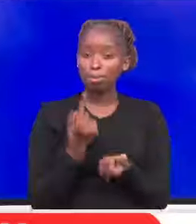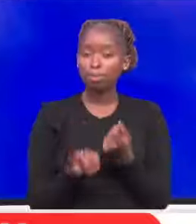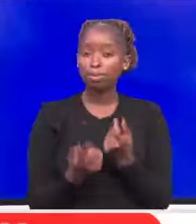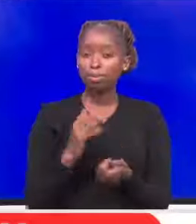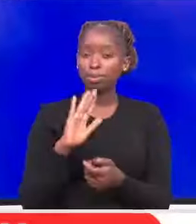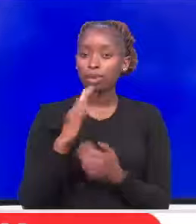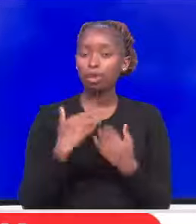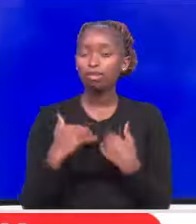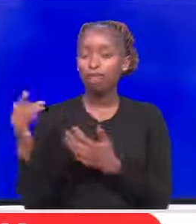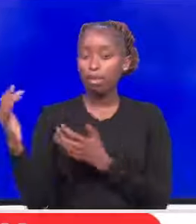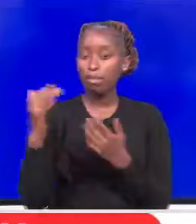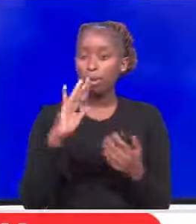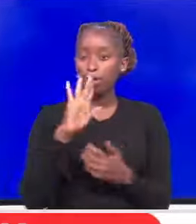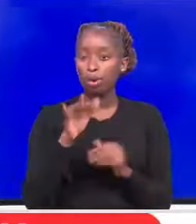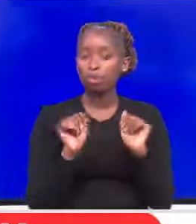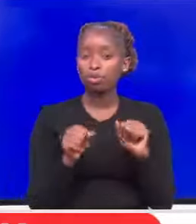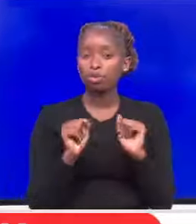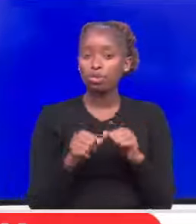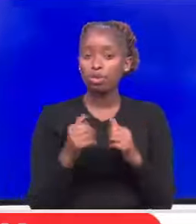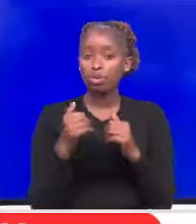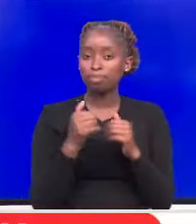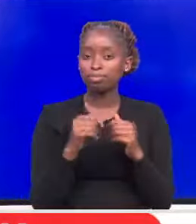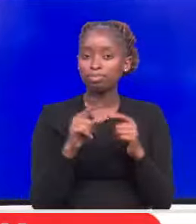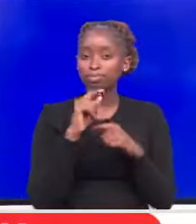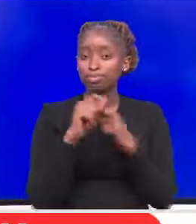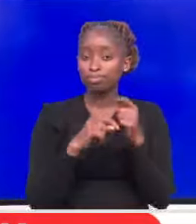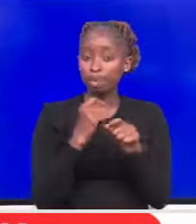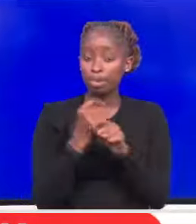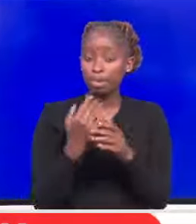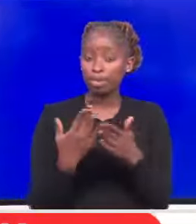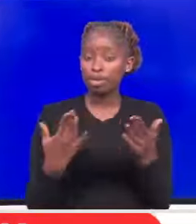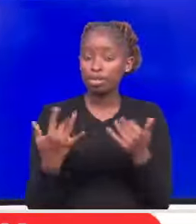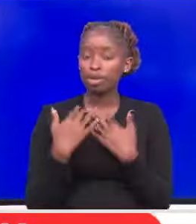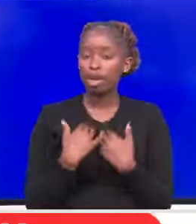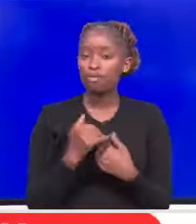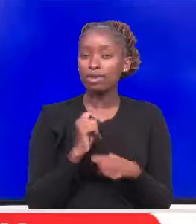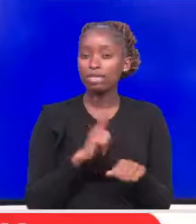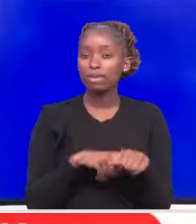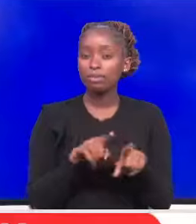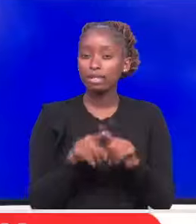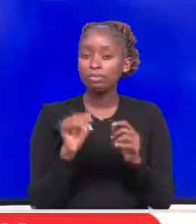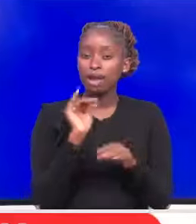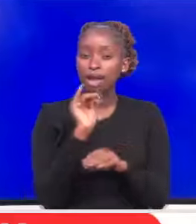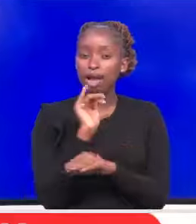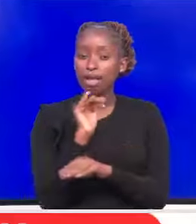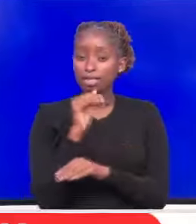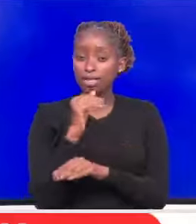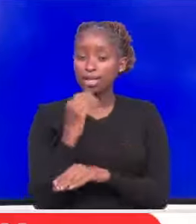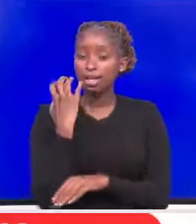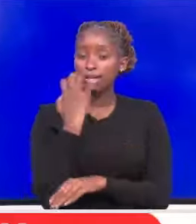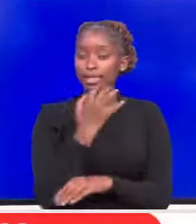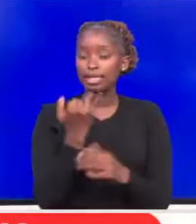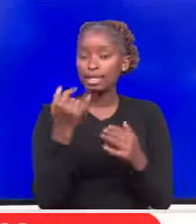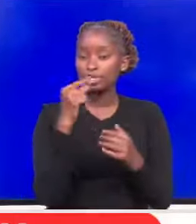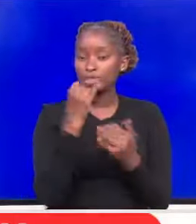ubaguzi. Wakati huo huo, wabunge wameomba Rigathi Gachagua kuheshimu maoni ya viongozi wengine.